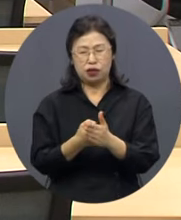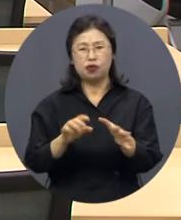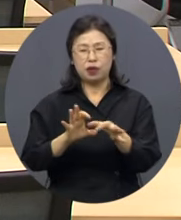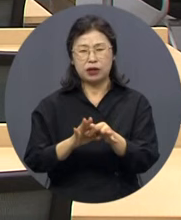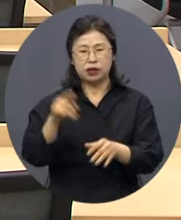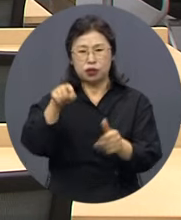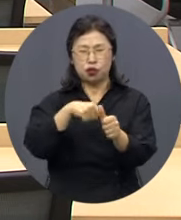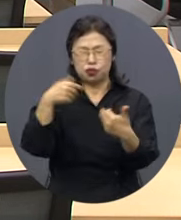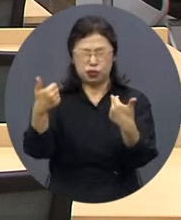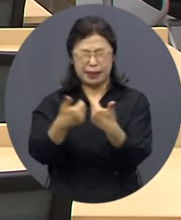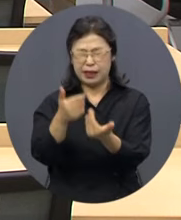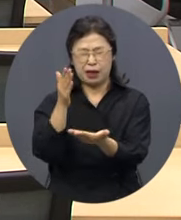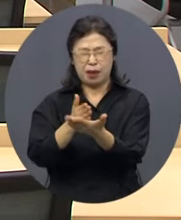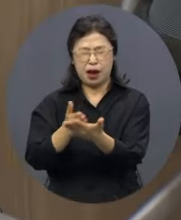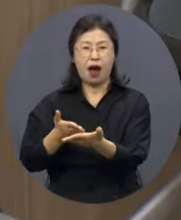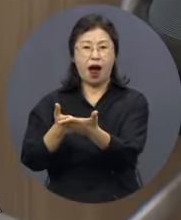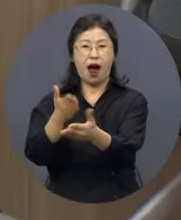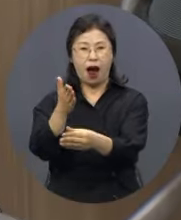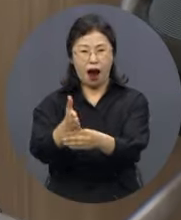달라고